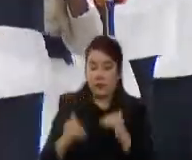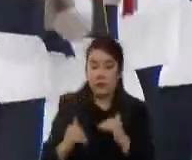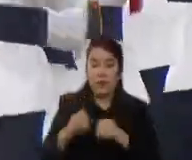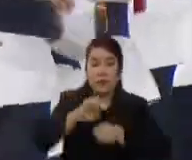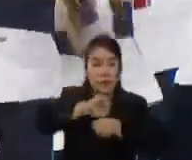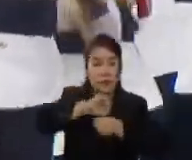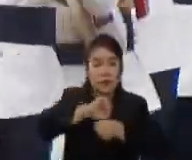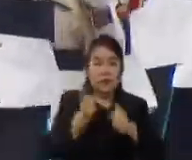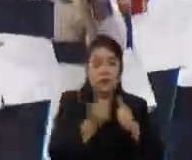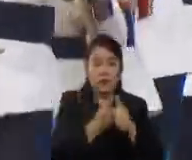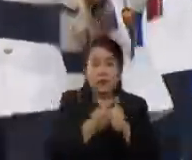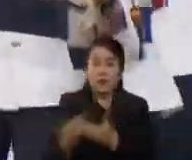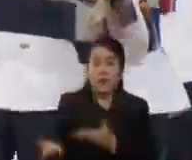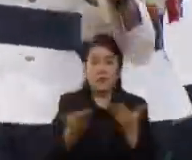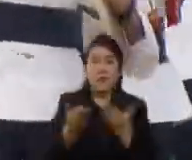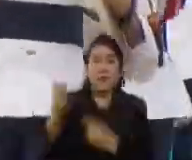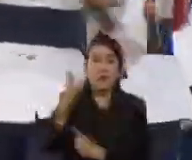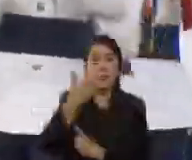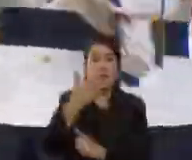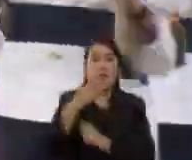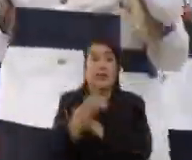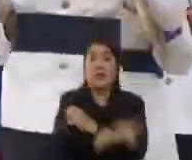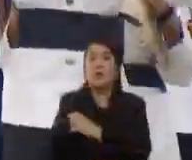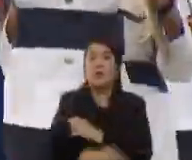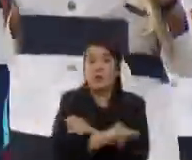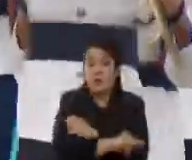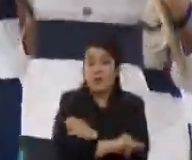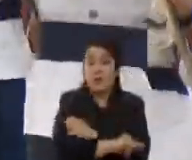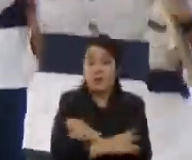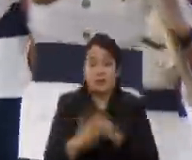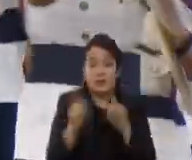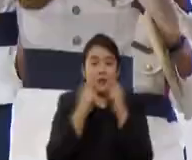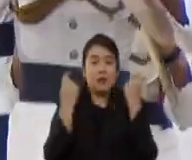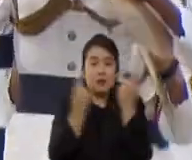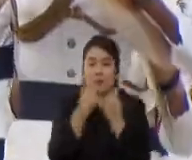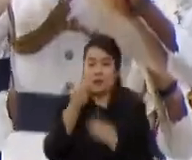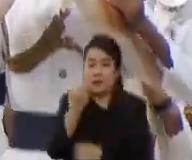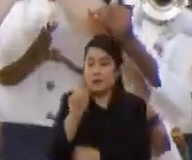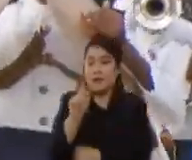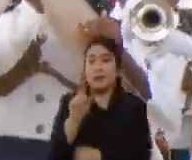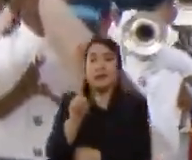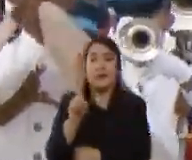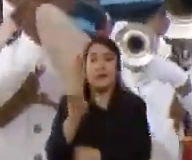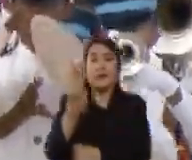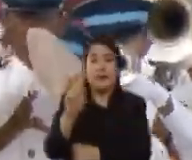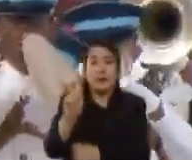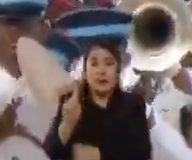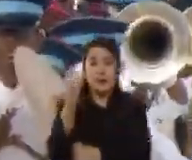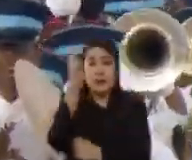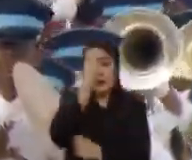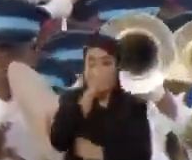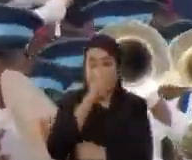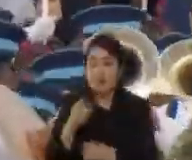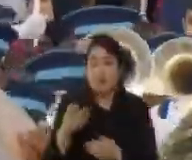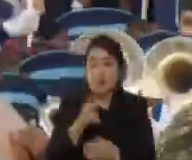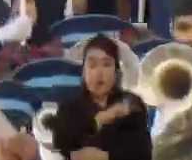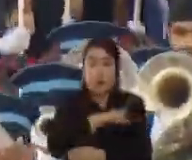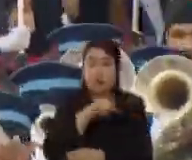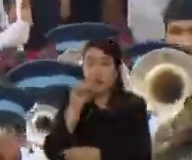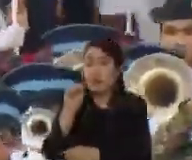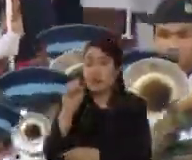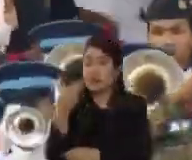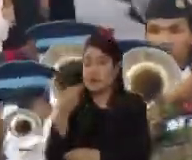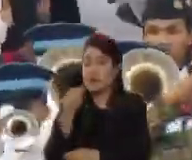Kontingen pertama pembawa bendera negeri-negeri terdiri daripada pasukan kadet agensi kerajaan diketuai Syafiq Aiman bin